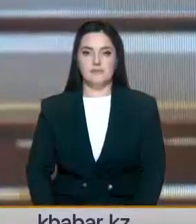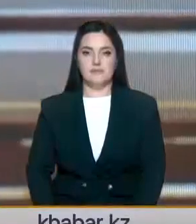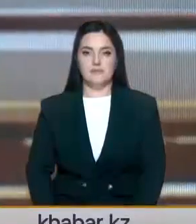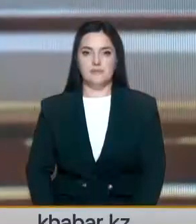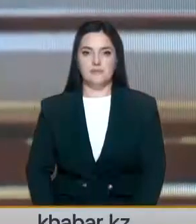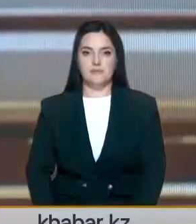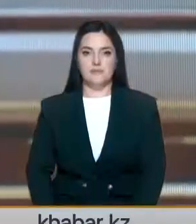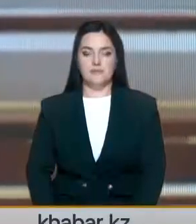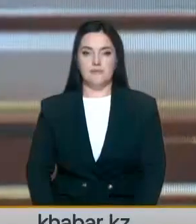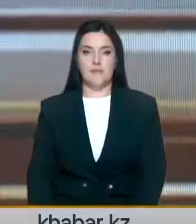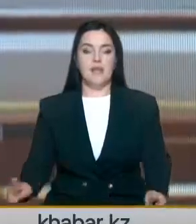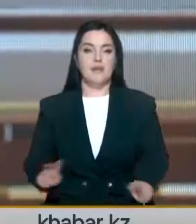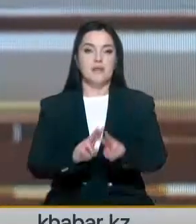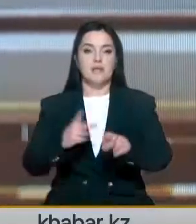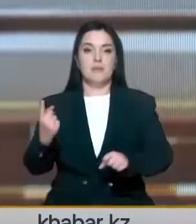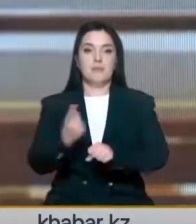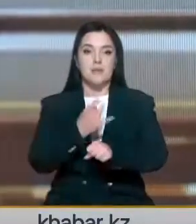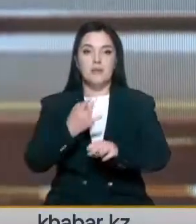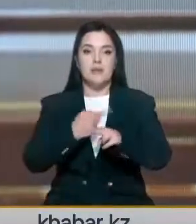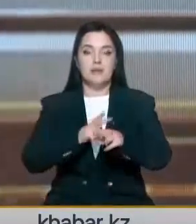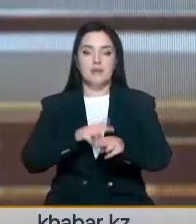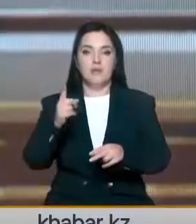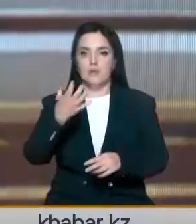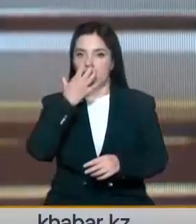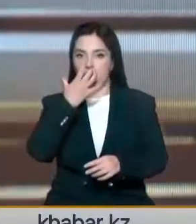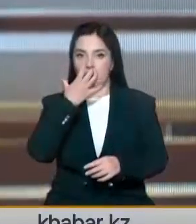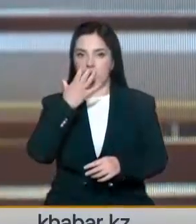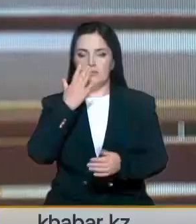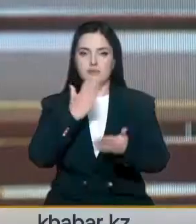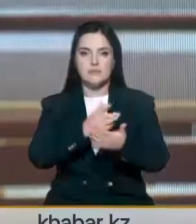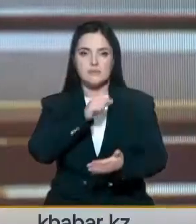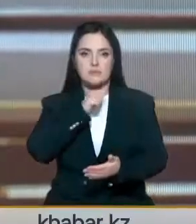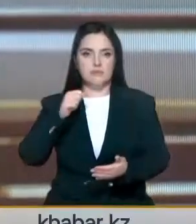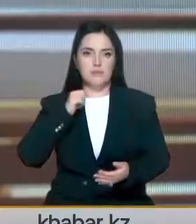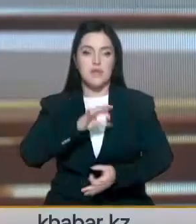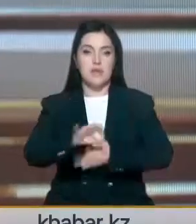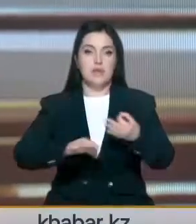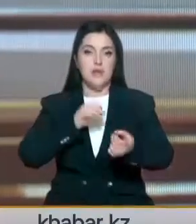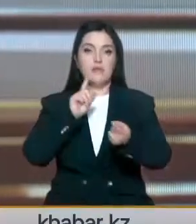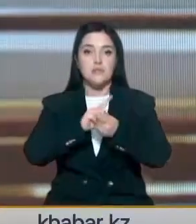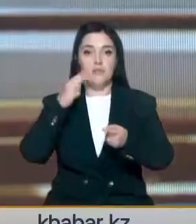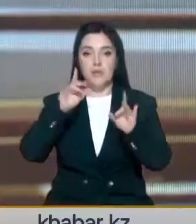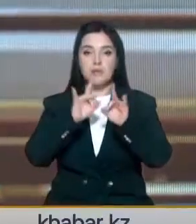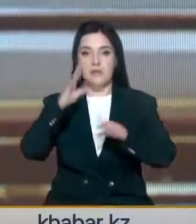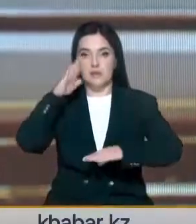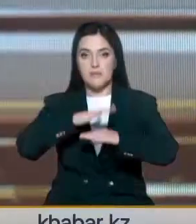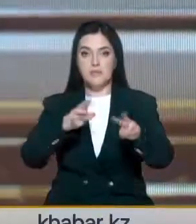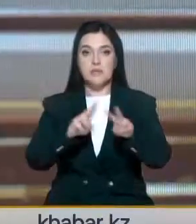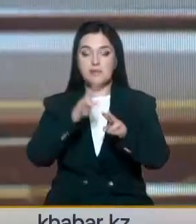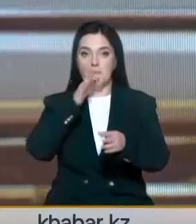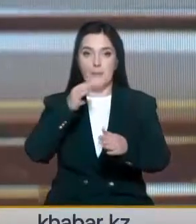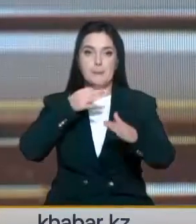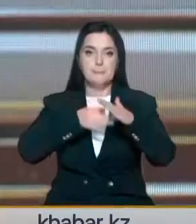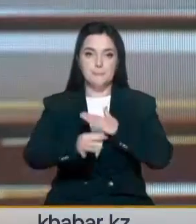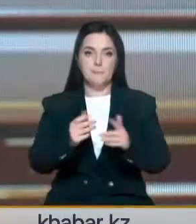Ну и обо всем по порядку. В Астане впервые обеспечили профицит тепла. Об этом на встрече с президентом рассказал аким столицы. Во время отчета по